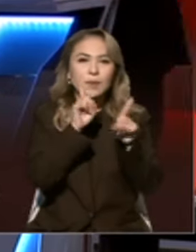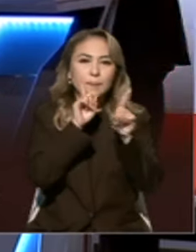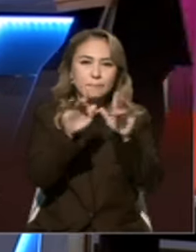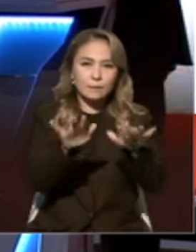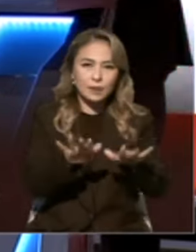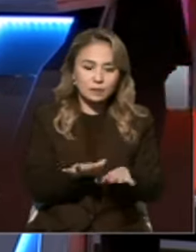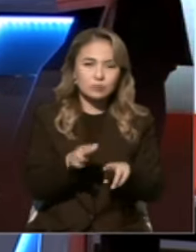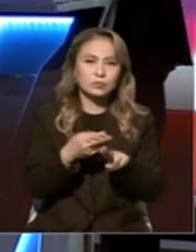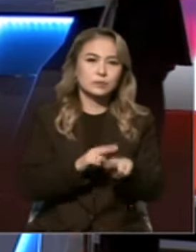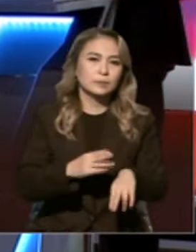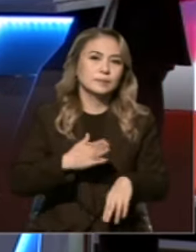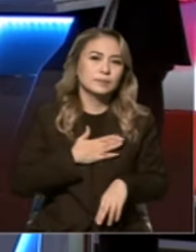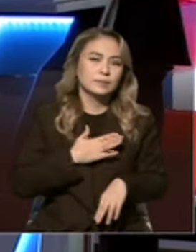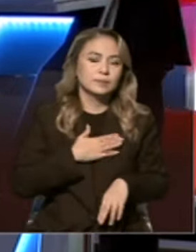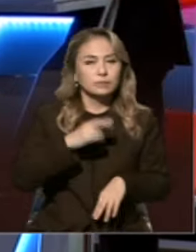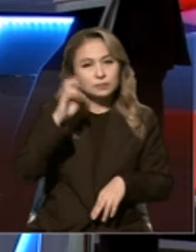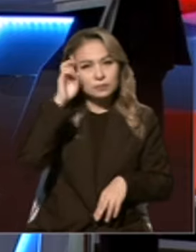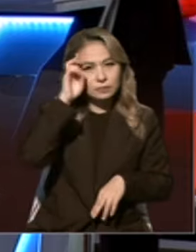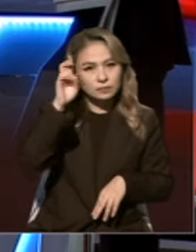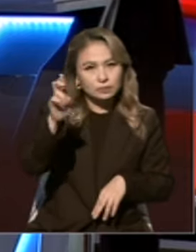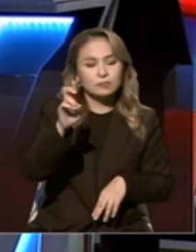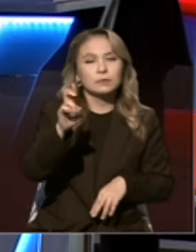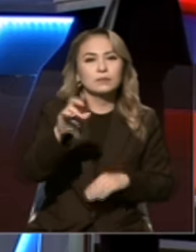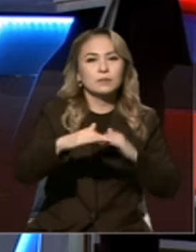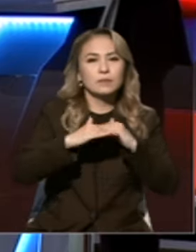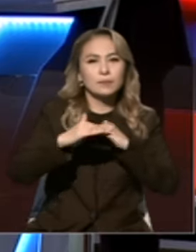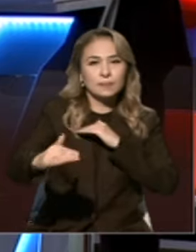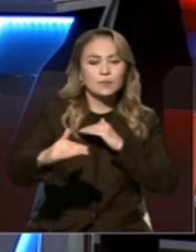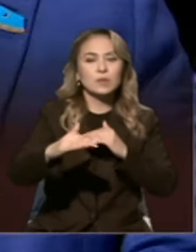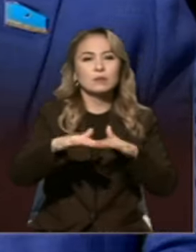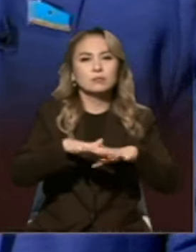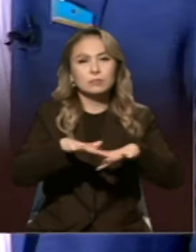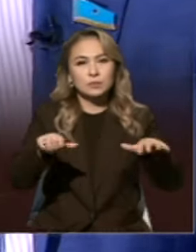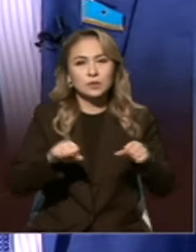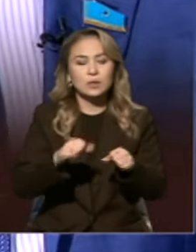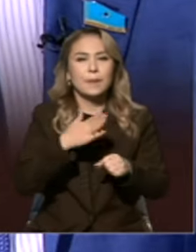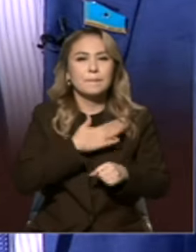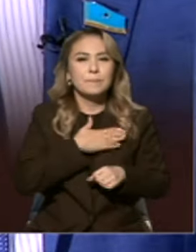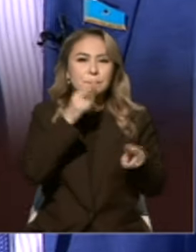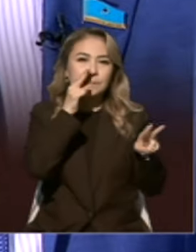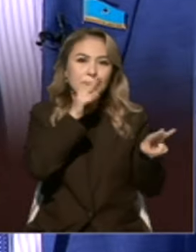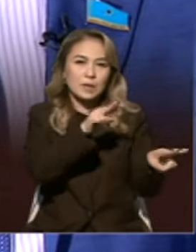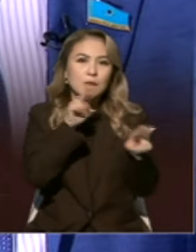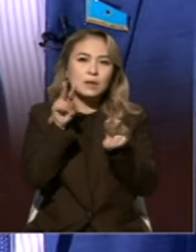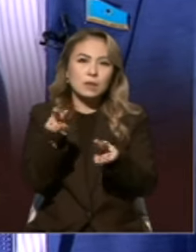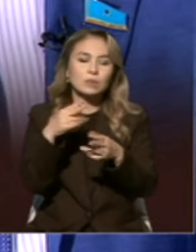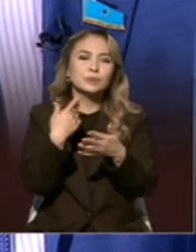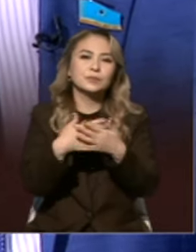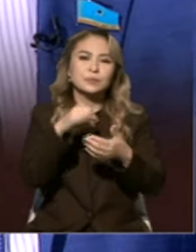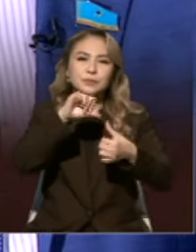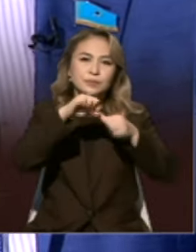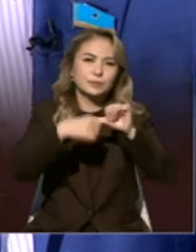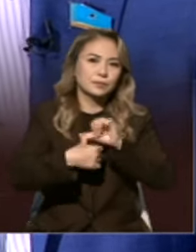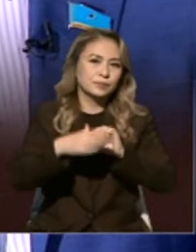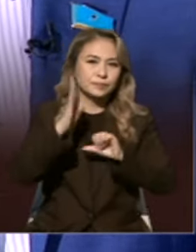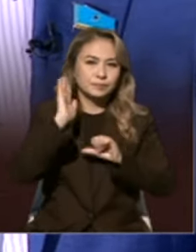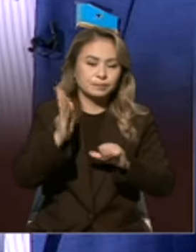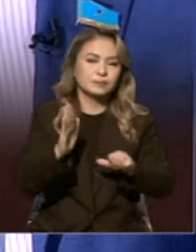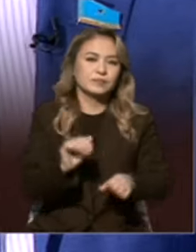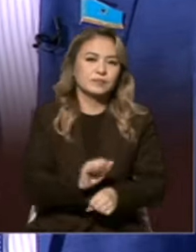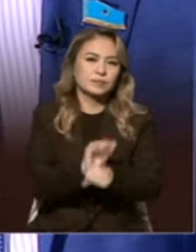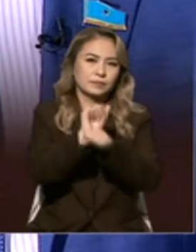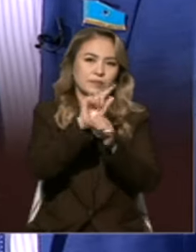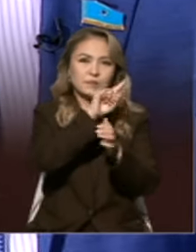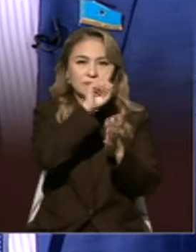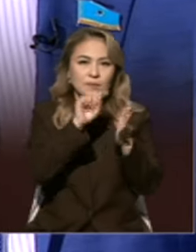да біз осы үкіметтен болсын, жергілікті билік өкілдерінен болсын, біз бақылауда ұстап бұны үнемі көтеріп отырамыз. Осы